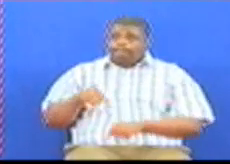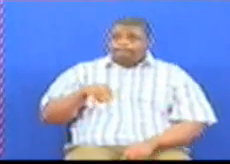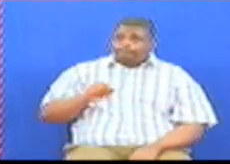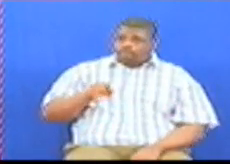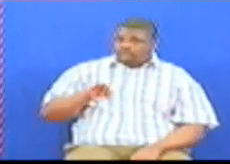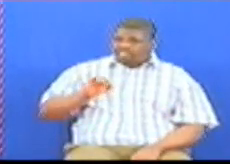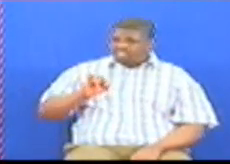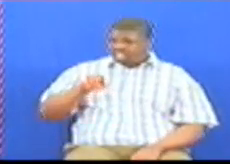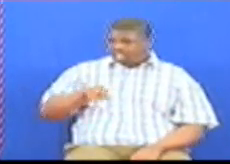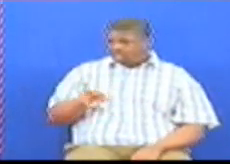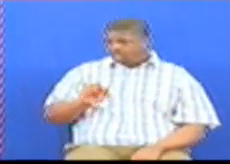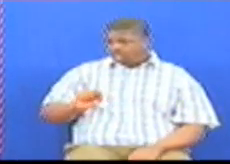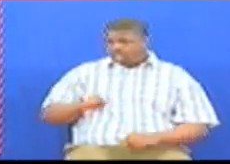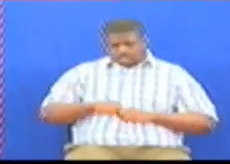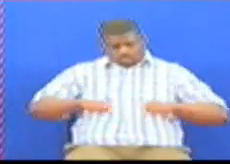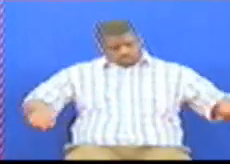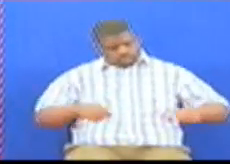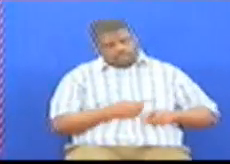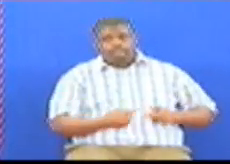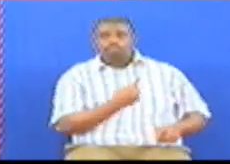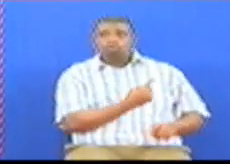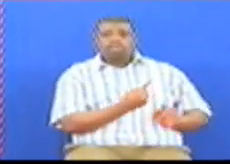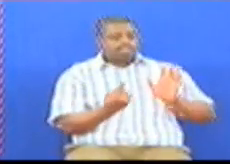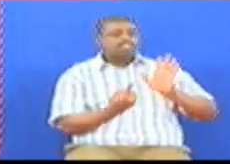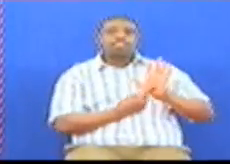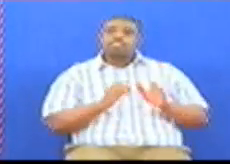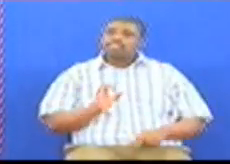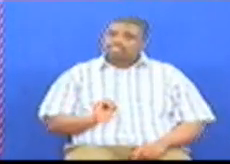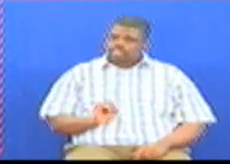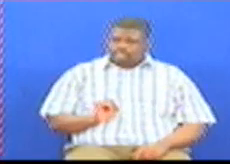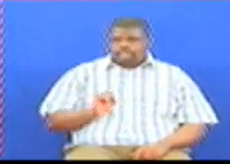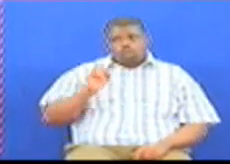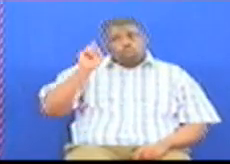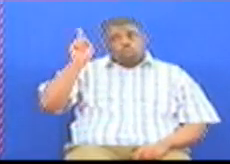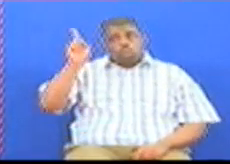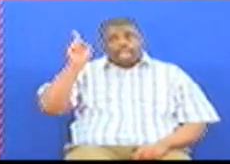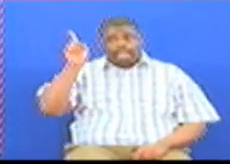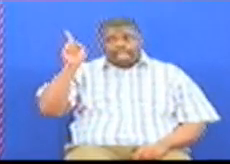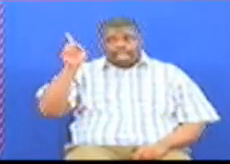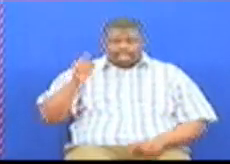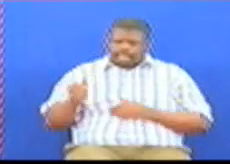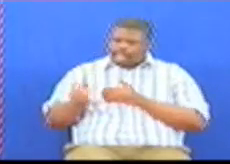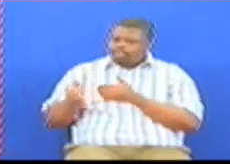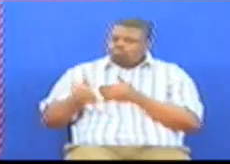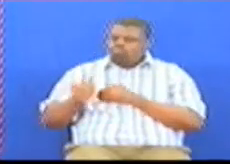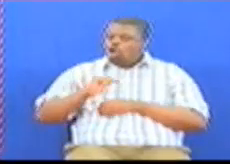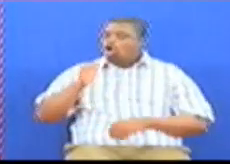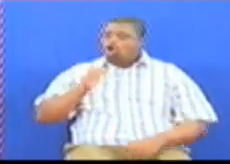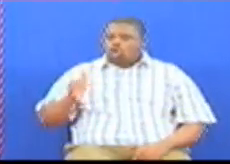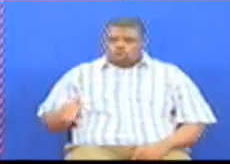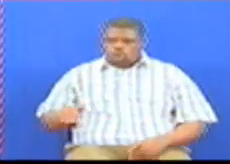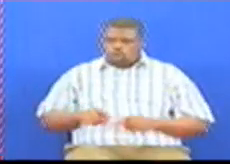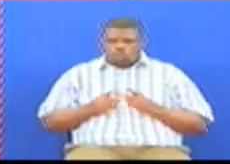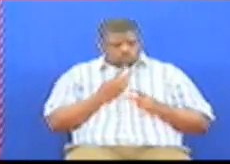kule Idete kilomita karibu 160. Kule napakana na Morogoro. Kwa hiyo